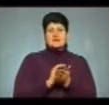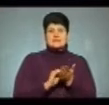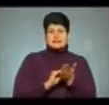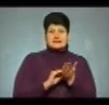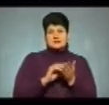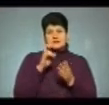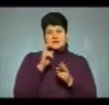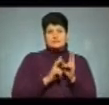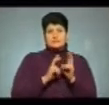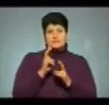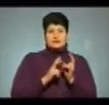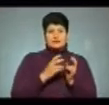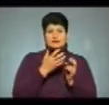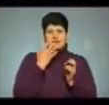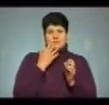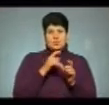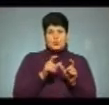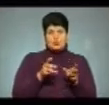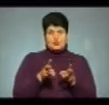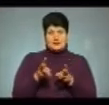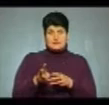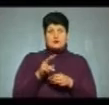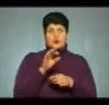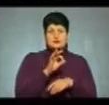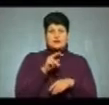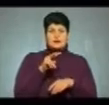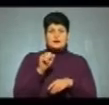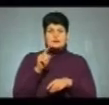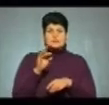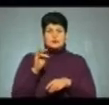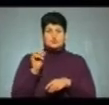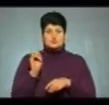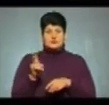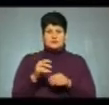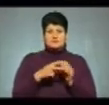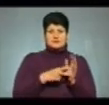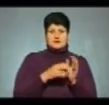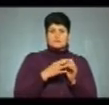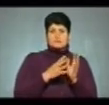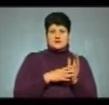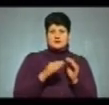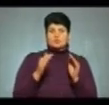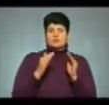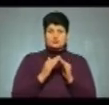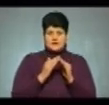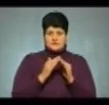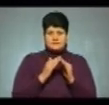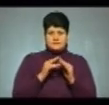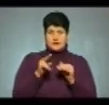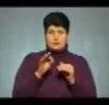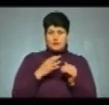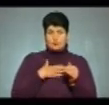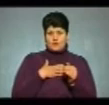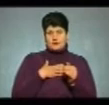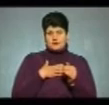підприємства «Тернопільміськтеплокомуненерго» Олександр Лазарчук. В 17-19 будинках, по моїх